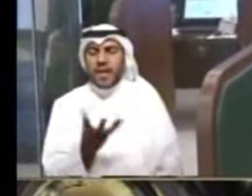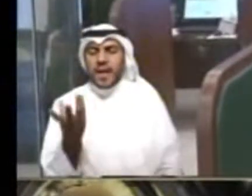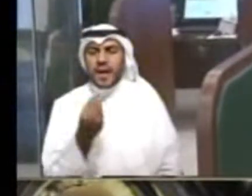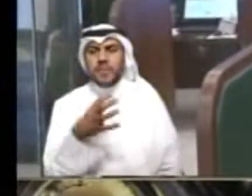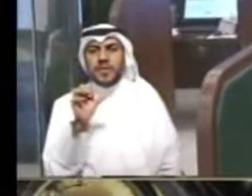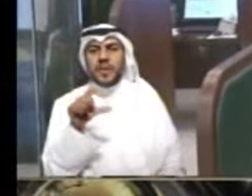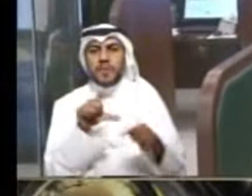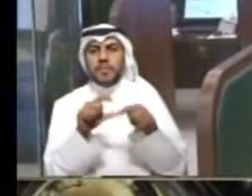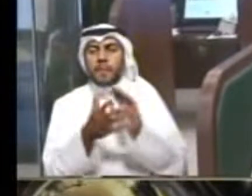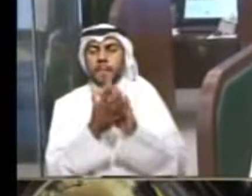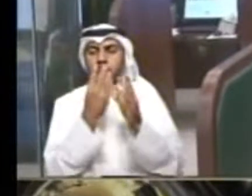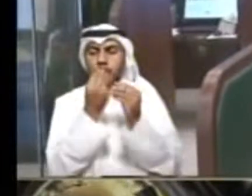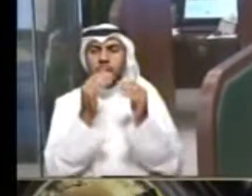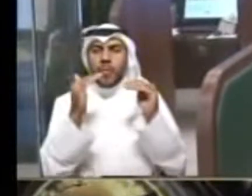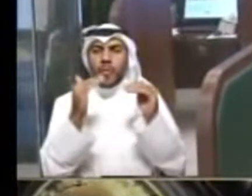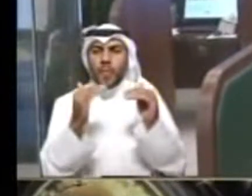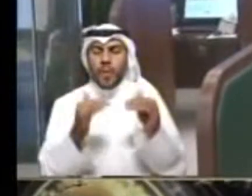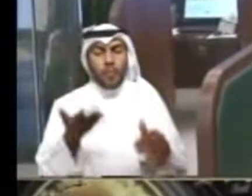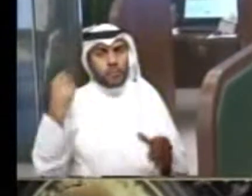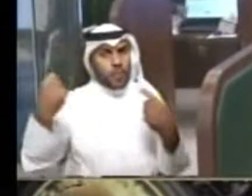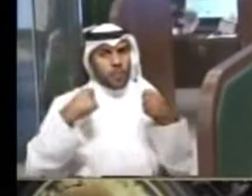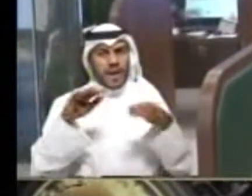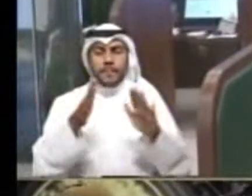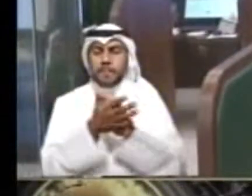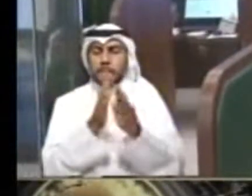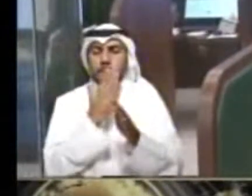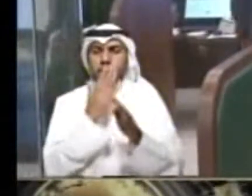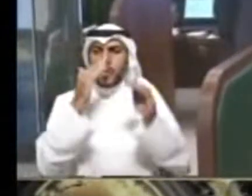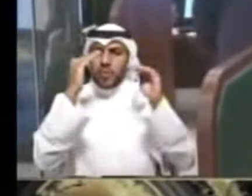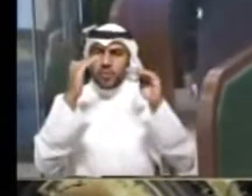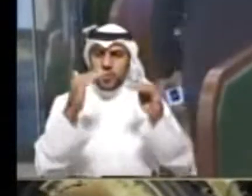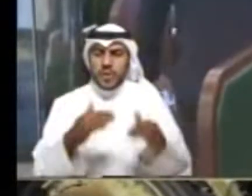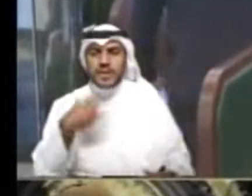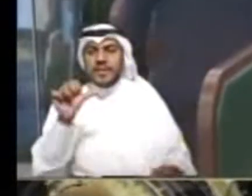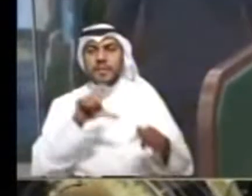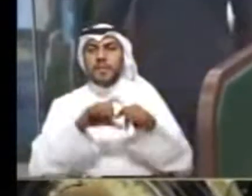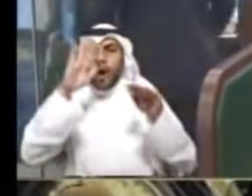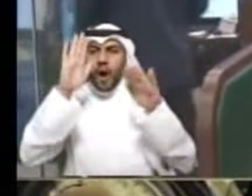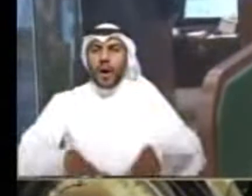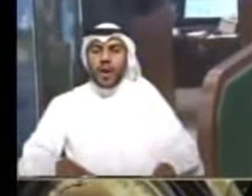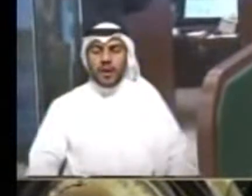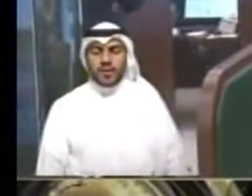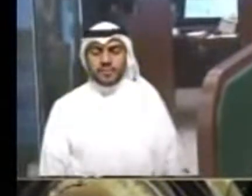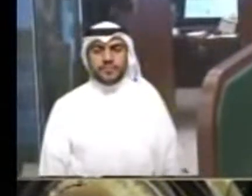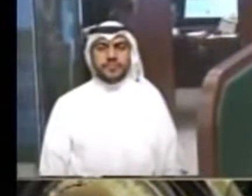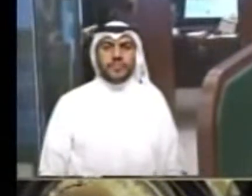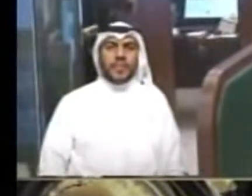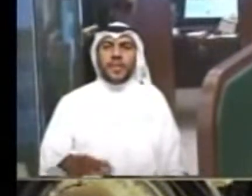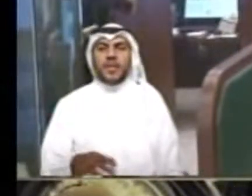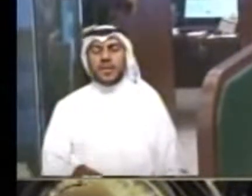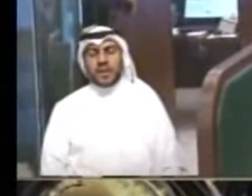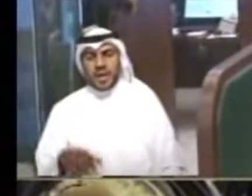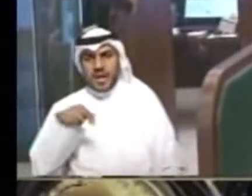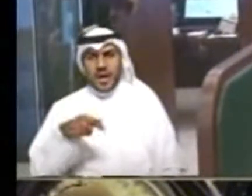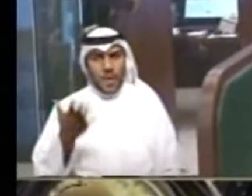في المقابلات السابقة، وأؤكد أن البلاغات قلت في إدارة العمليات المركزية في نسبة 90%. البلاغات